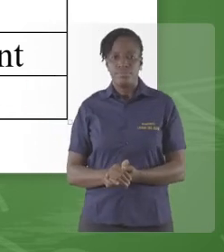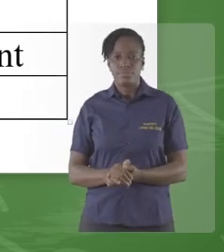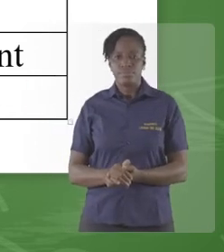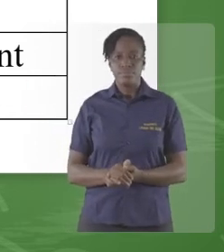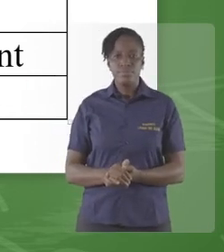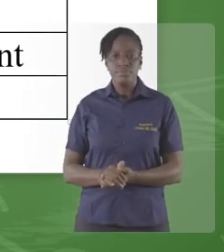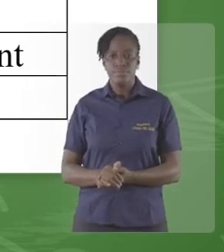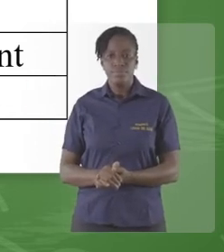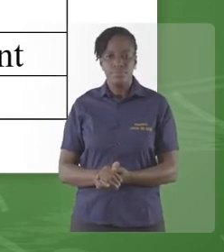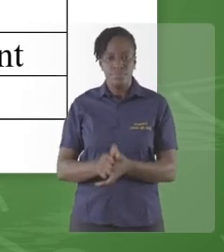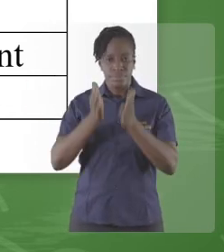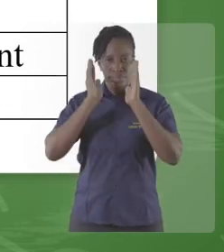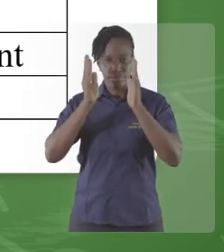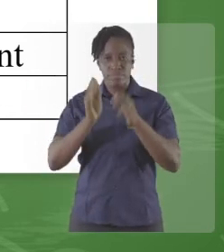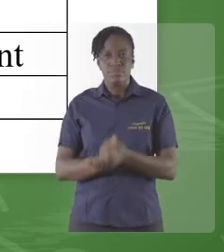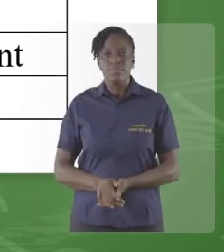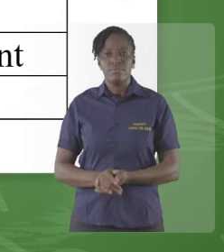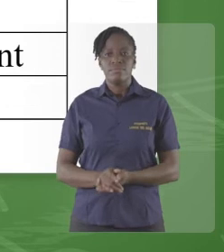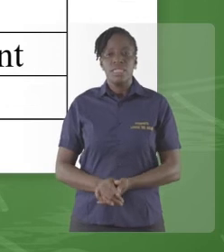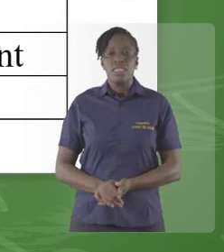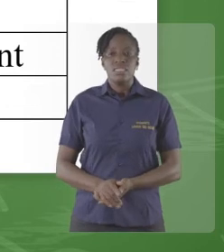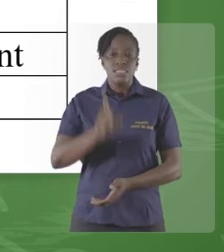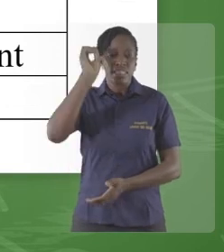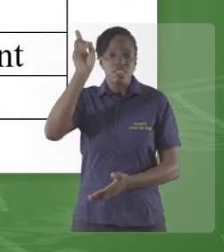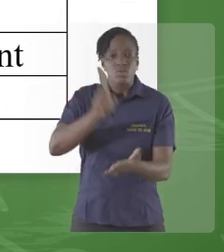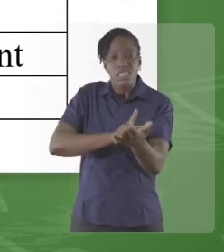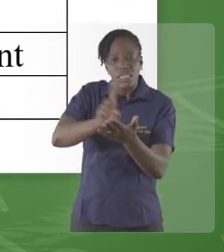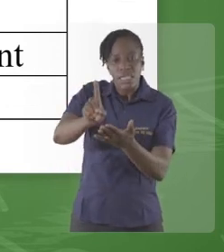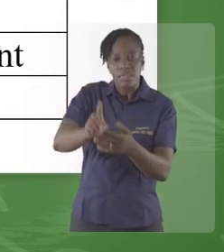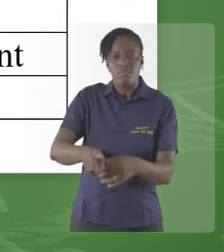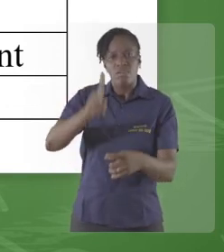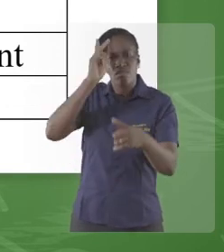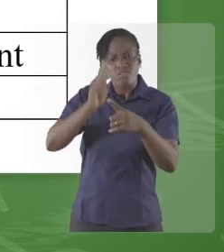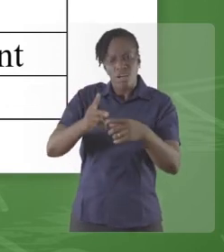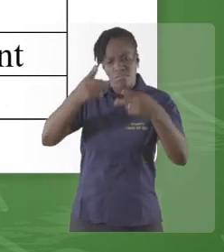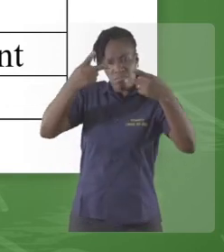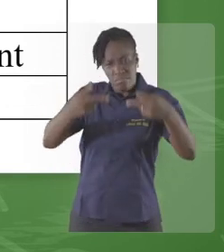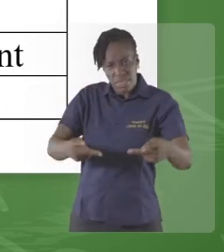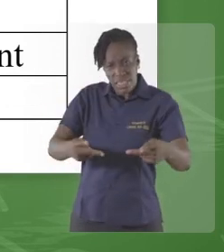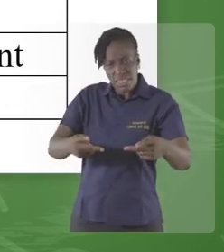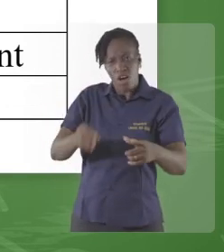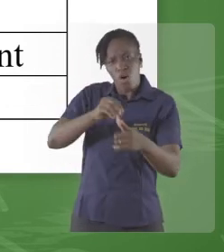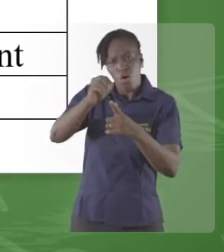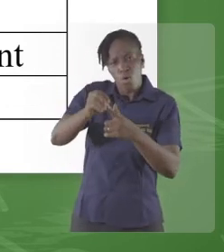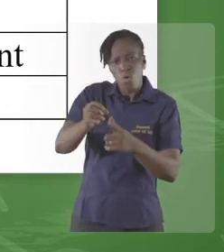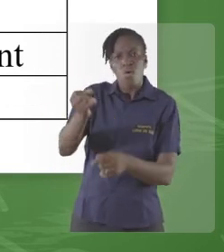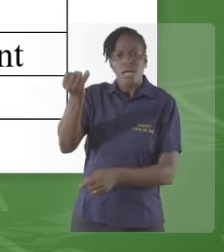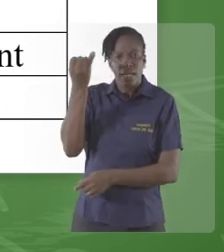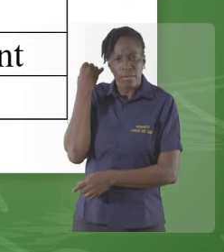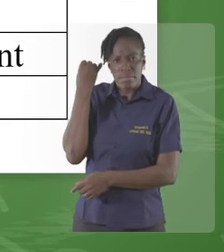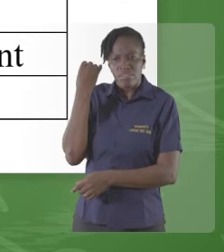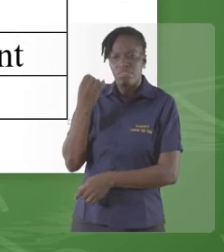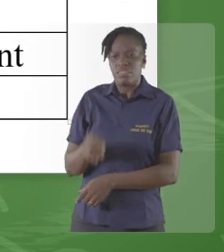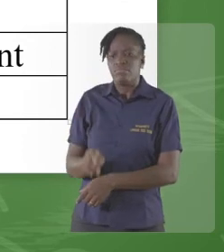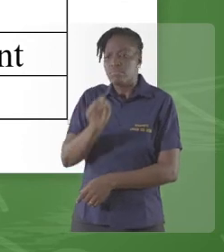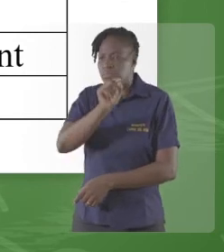Alors, au discours direct, nous avons le verbe au présent ou à l'imparfait.